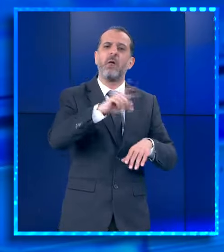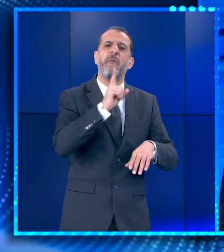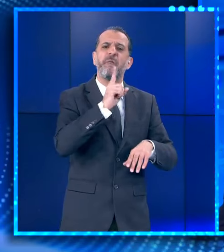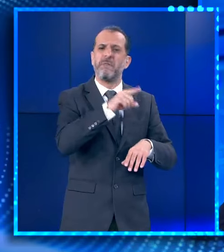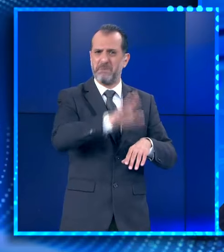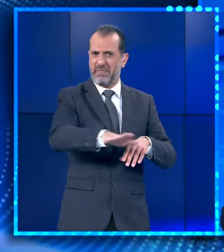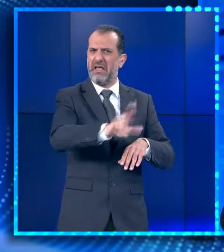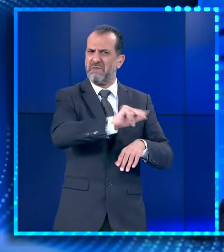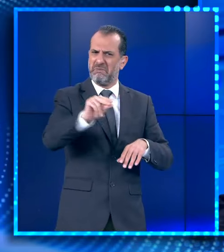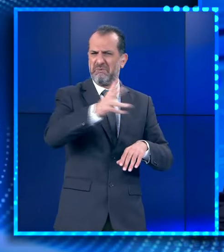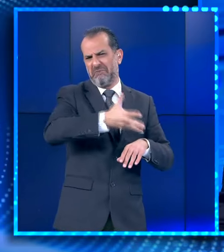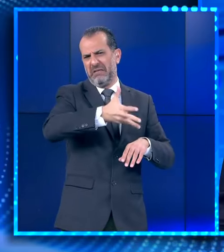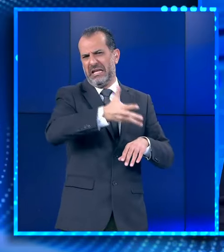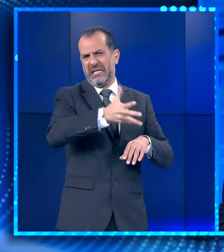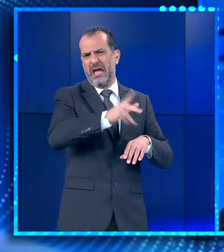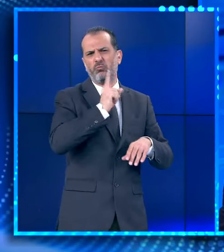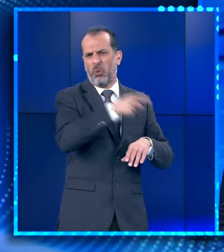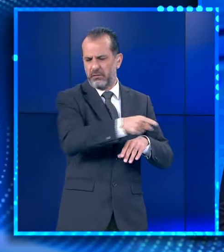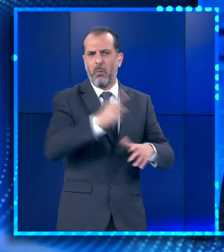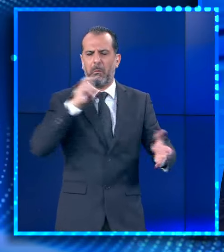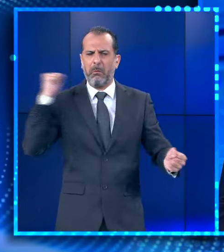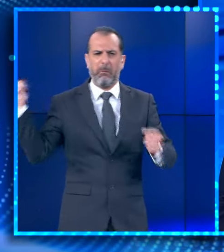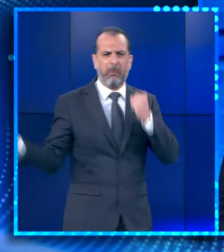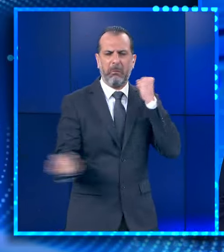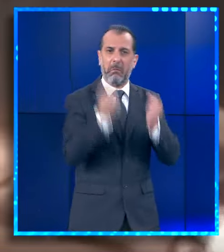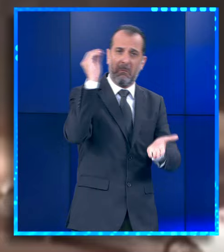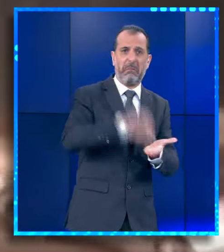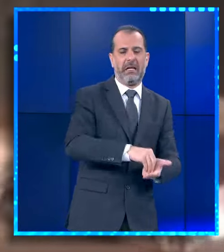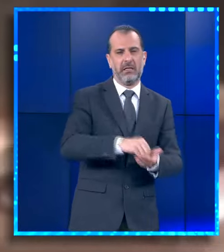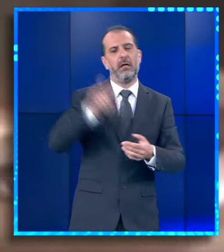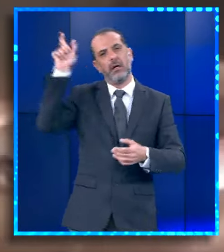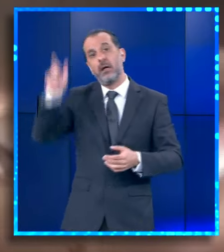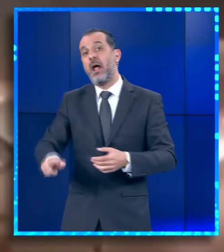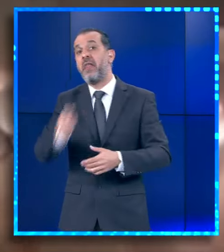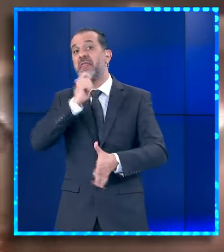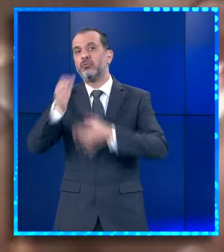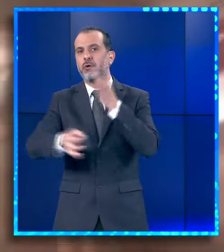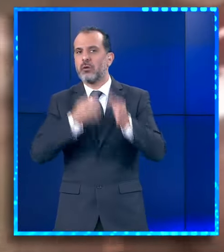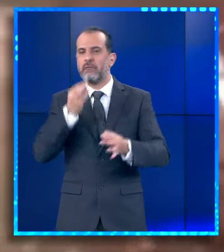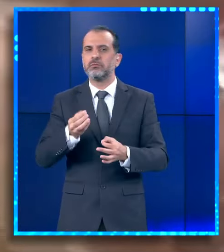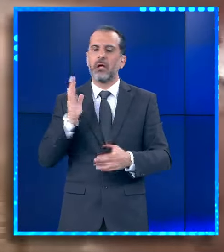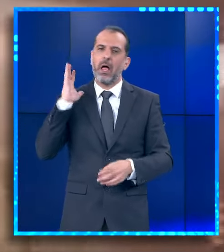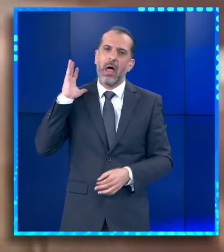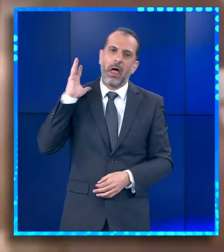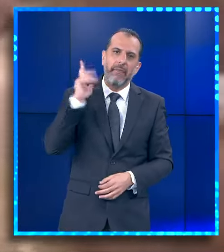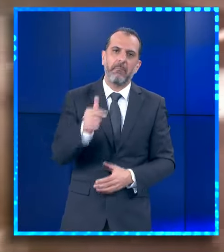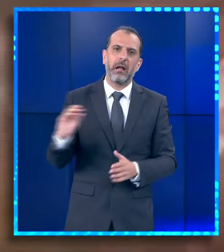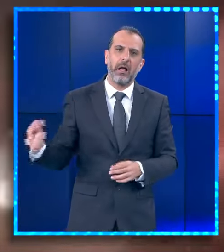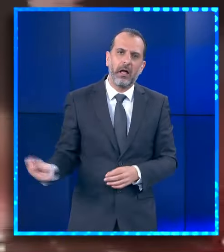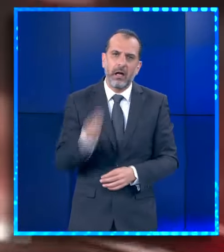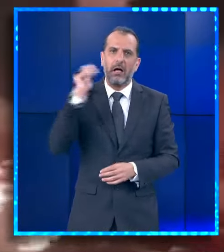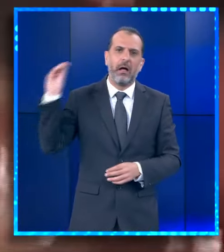να μας πεις, Ραλιό, τι έχει συμβεί αυτή τη φορά. Ράνια, κυρίες και κύριοι, καλησπέρα. Πράγματι δεν έχουν τέλος, κάθε μέρα και ένα καινούριο